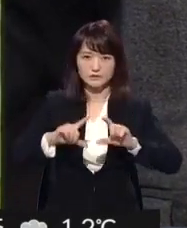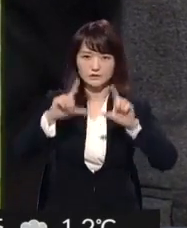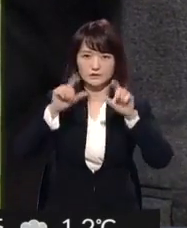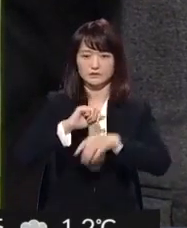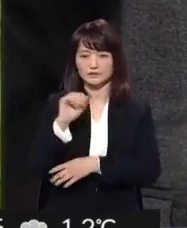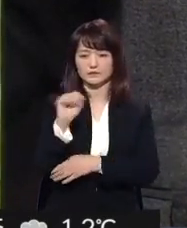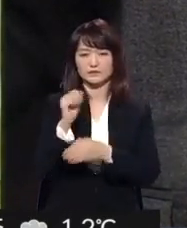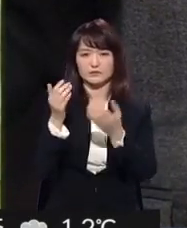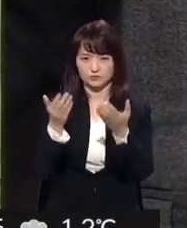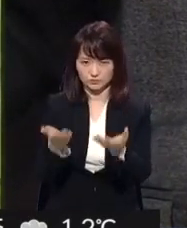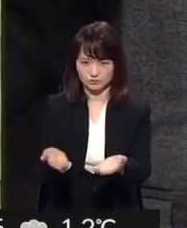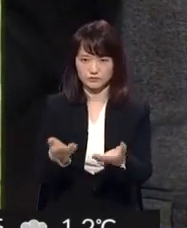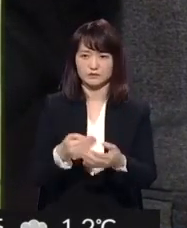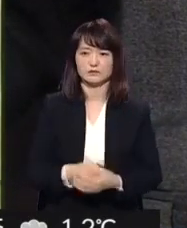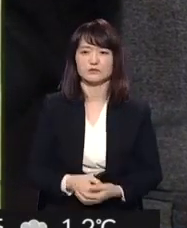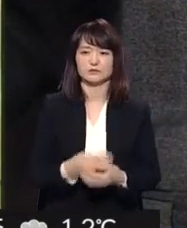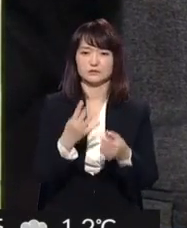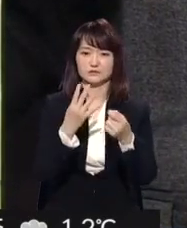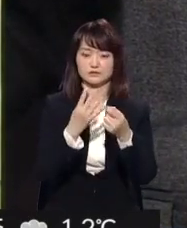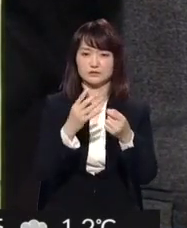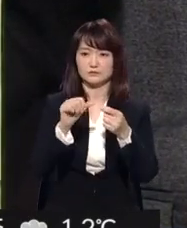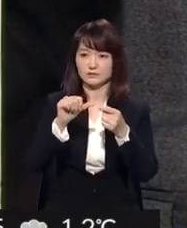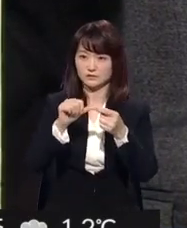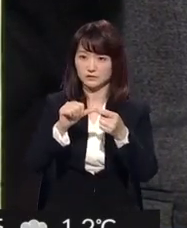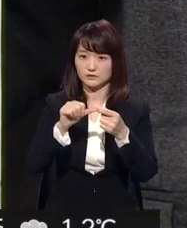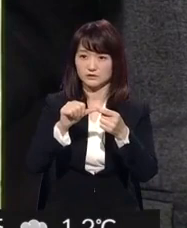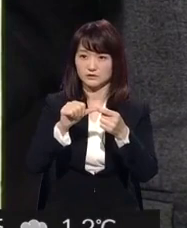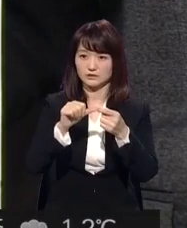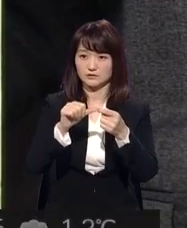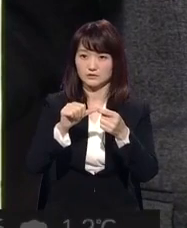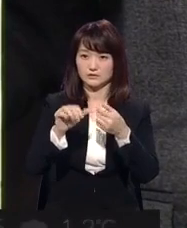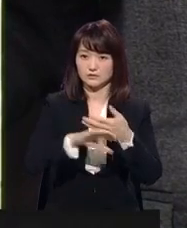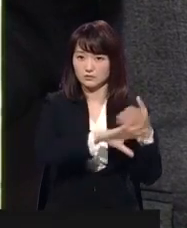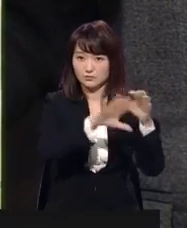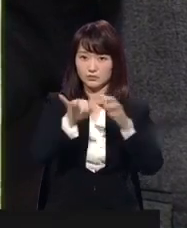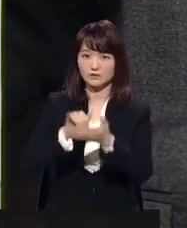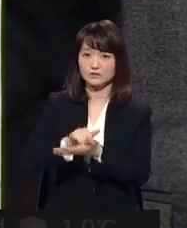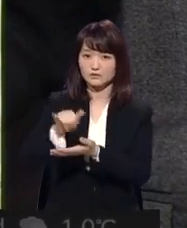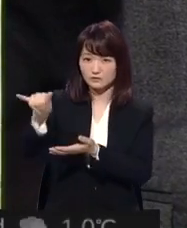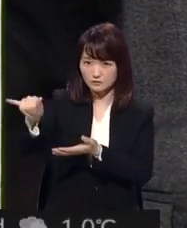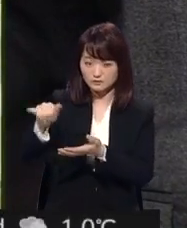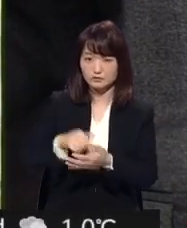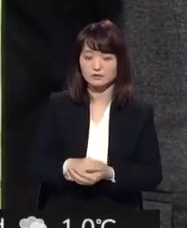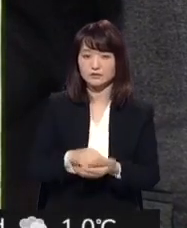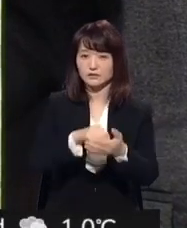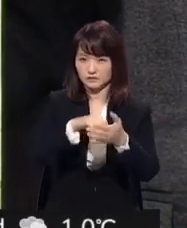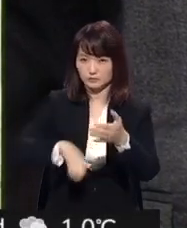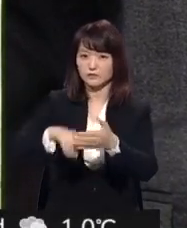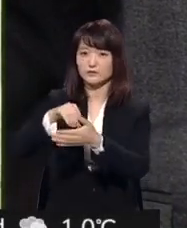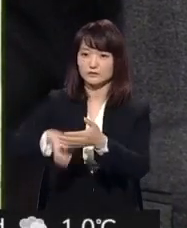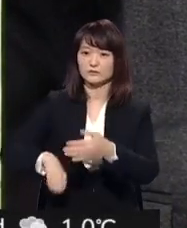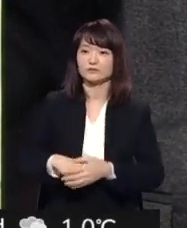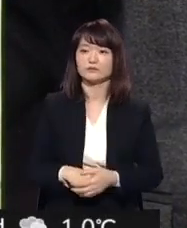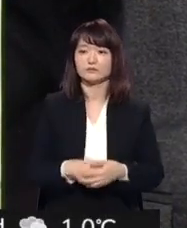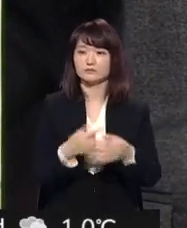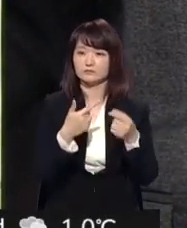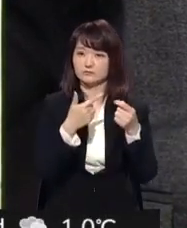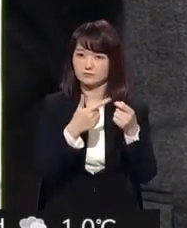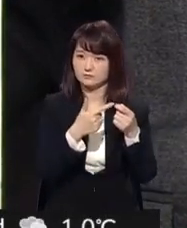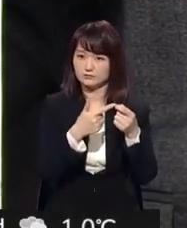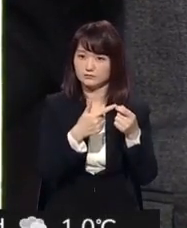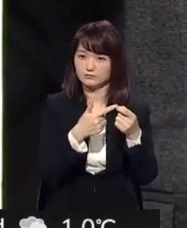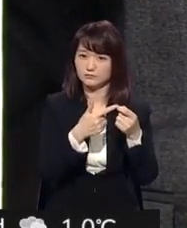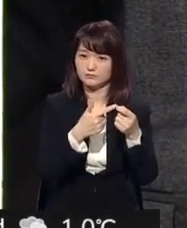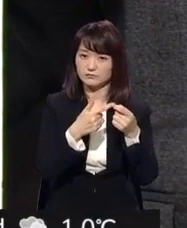휴가였습니다 그리고이네 번째와 다섯 번째 차량은 모두 해외에 나가 있었습니다 그렇기 때문에 제외가 됐고요이 여섯 번째 차량